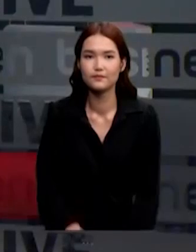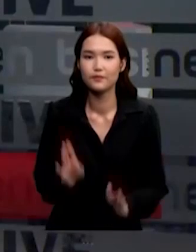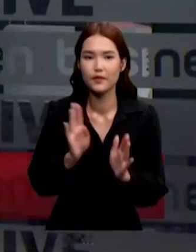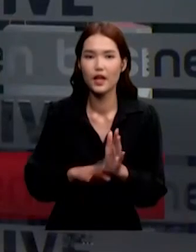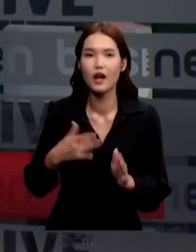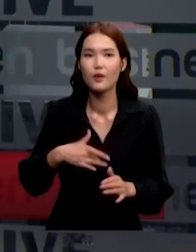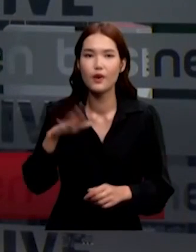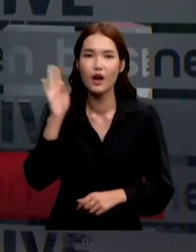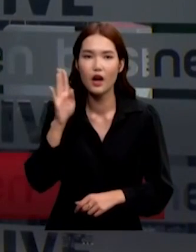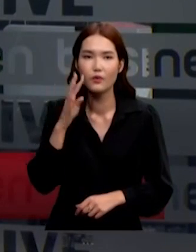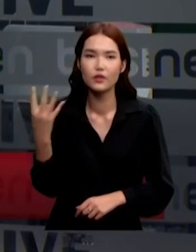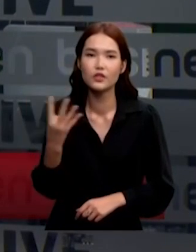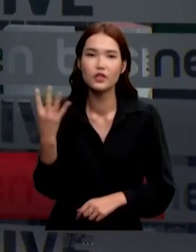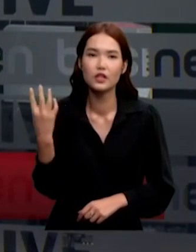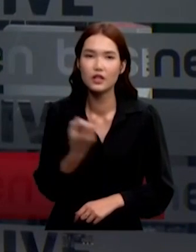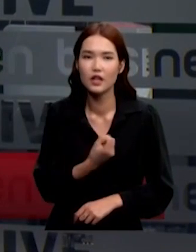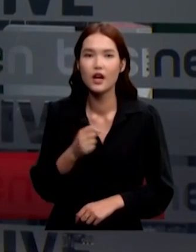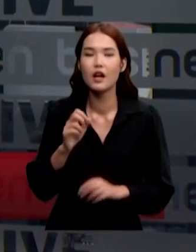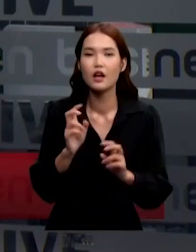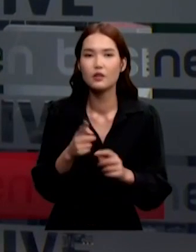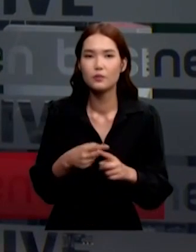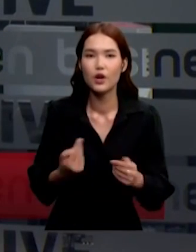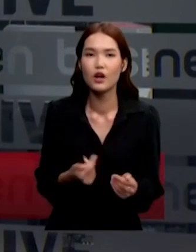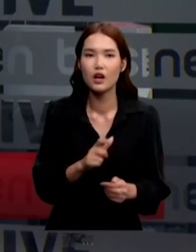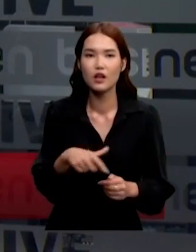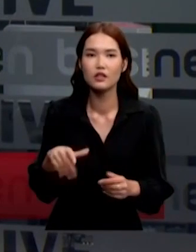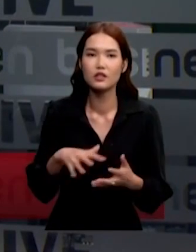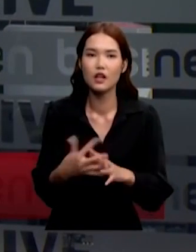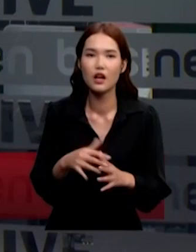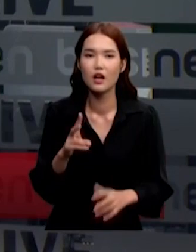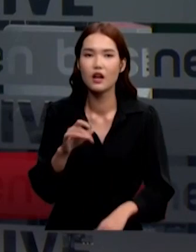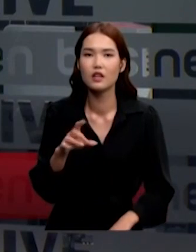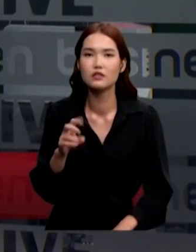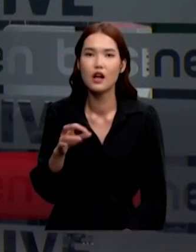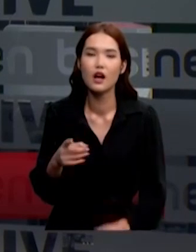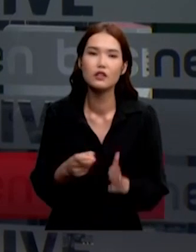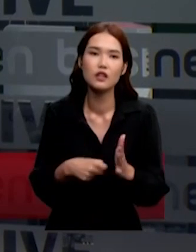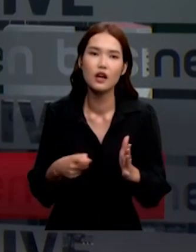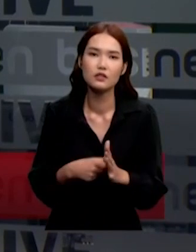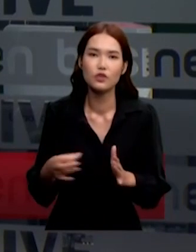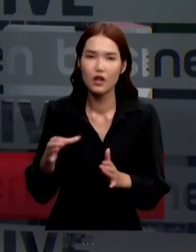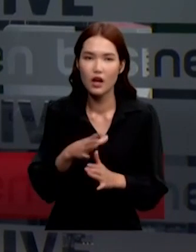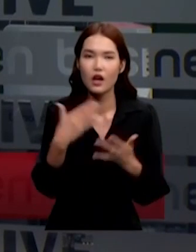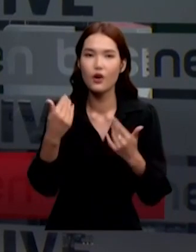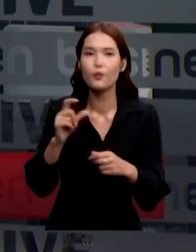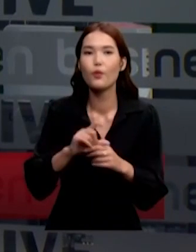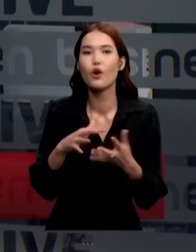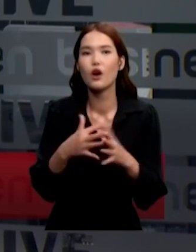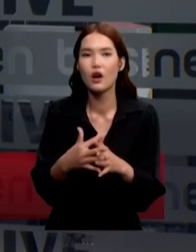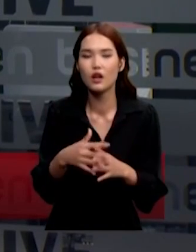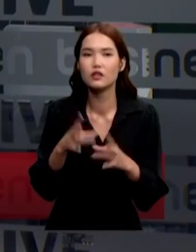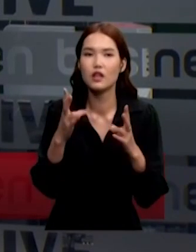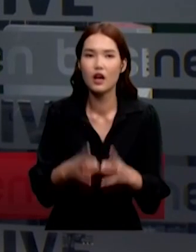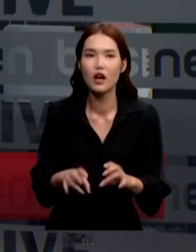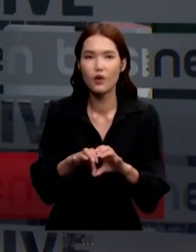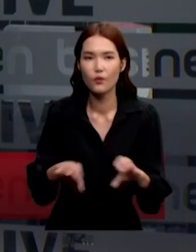Без питьевой воды вот уже четвертую неделю сидят и половина жителей села Кызылкайын Карагандинской области. По словам сельчан, все из-за аварии